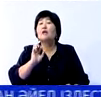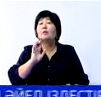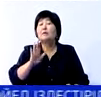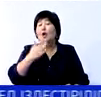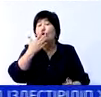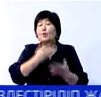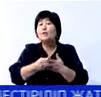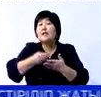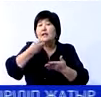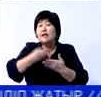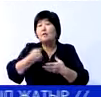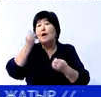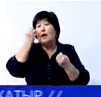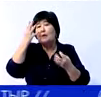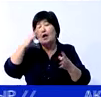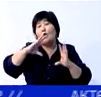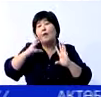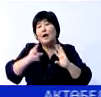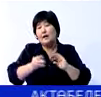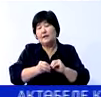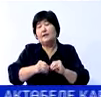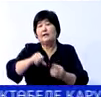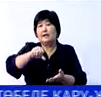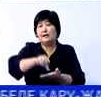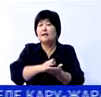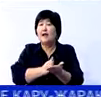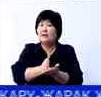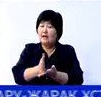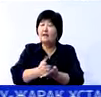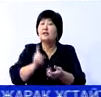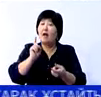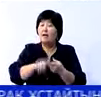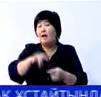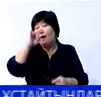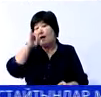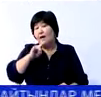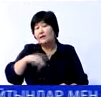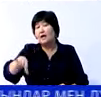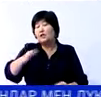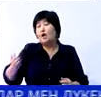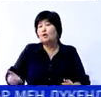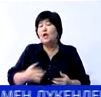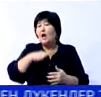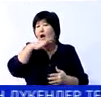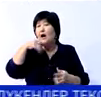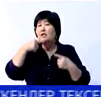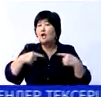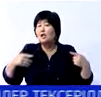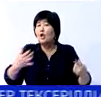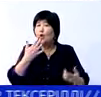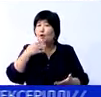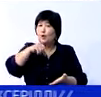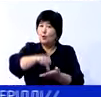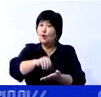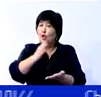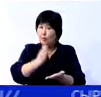өзінің кемелді, пайымды, парасатты саясатының арқасында. Қазақстандағы тұратын қаншама бір ұлттың өкілі болса